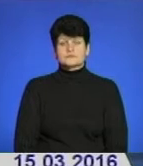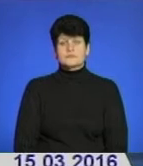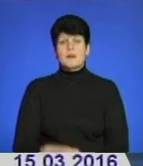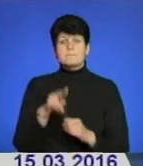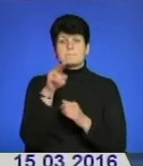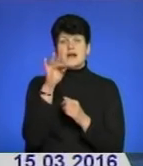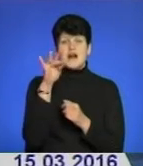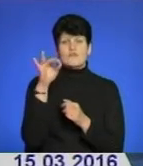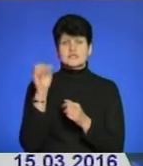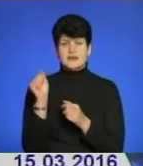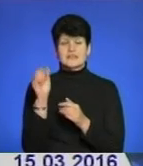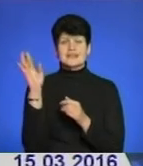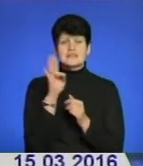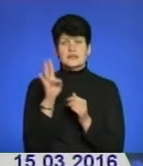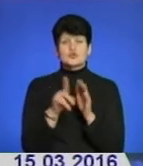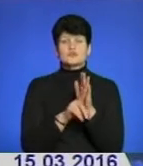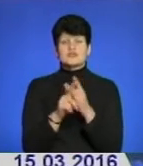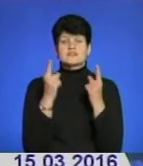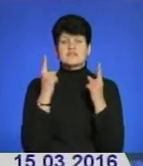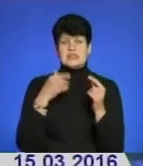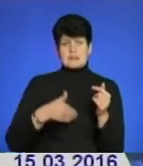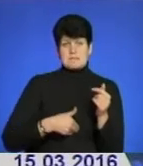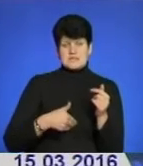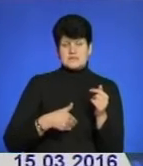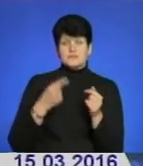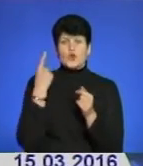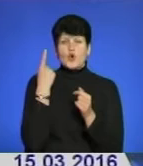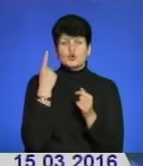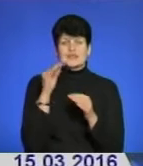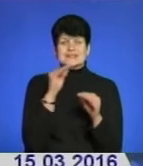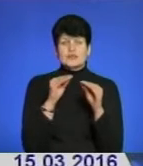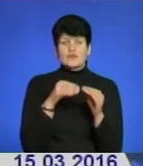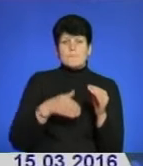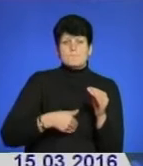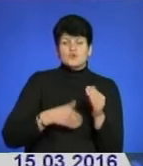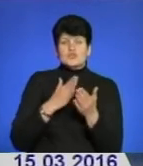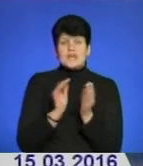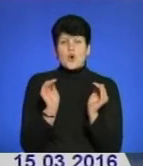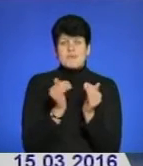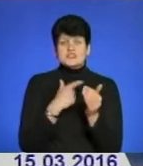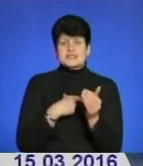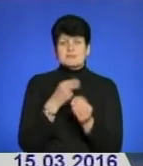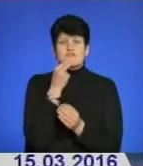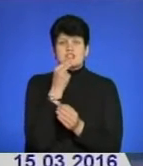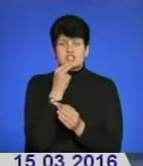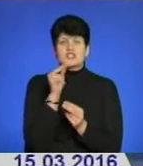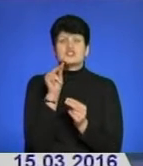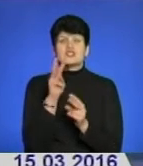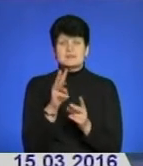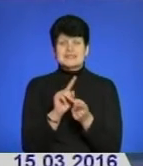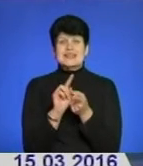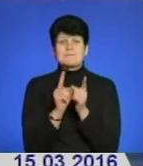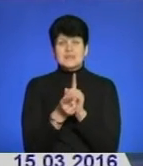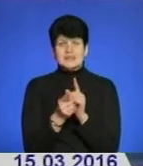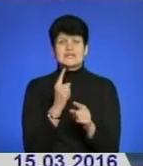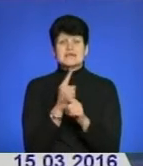православних християн і греко-католиків розпочався Великий піст. Однією із складових посту є обмеження себе в їжі. Чим замінити заборонені під